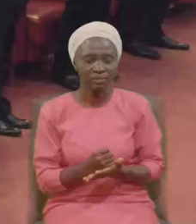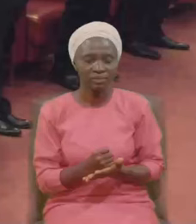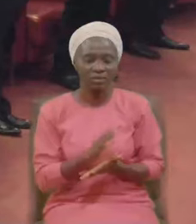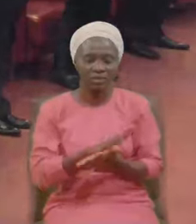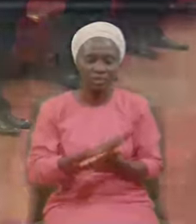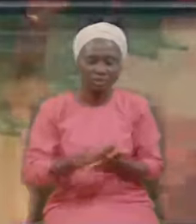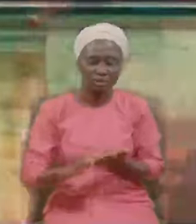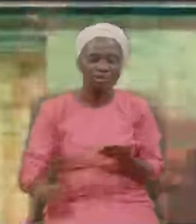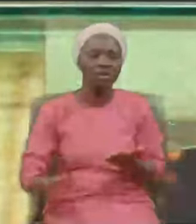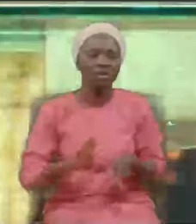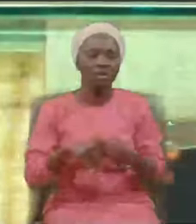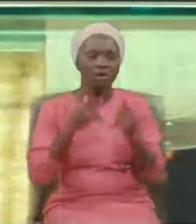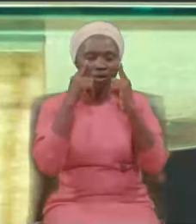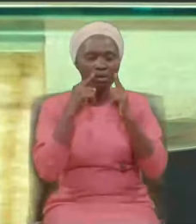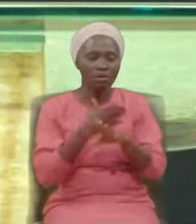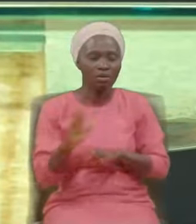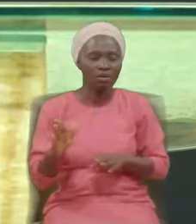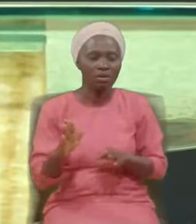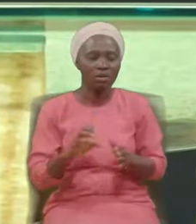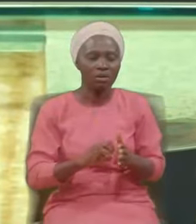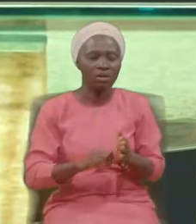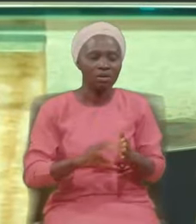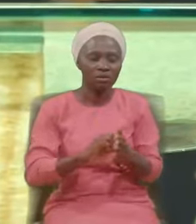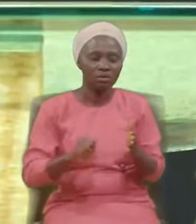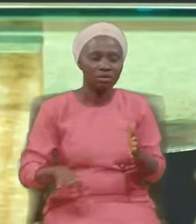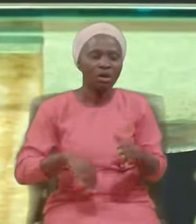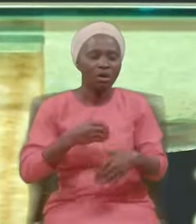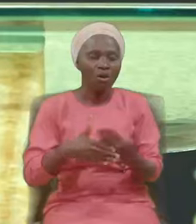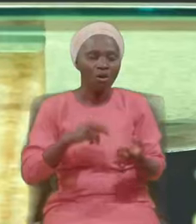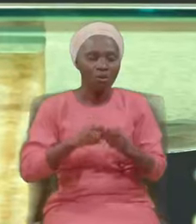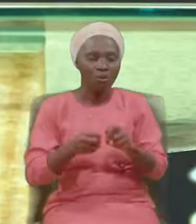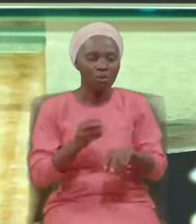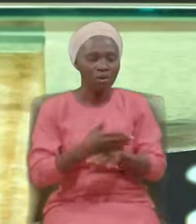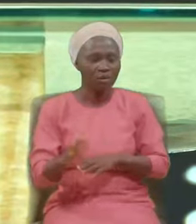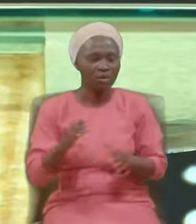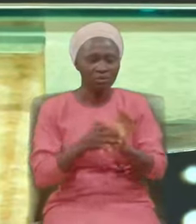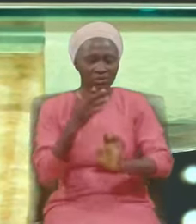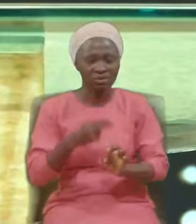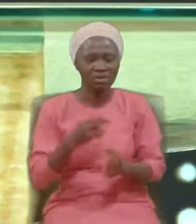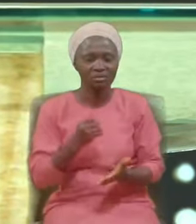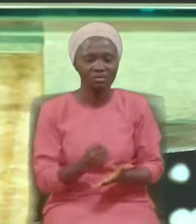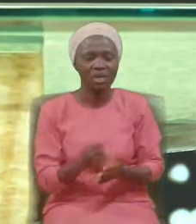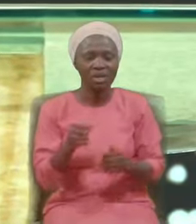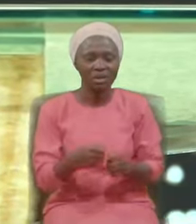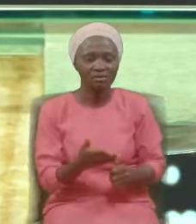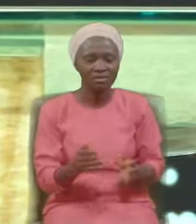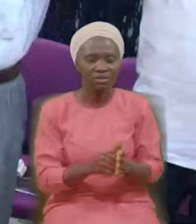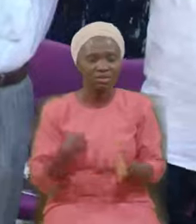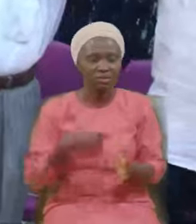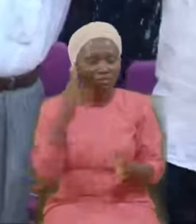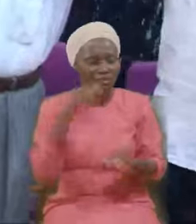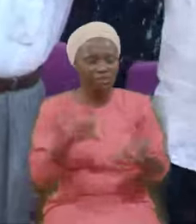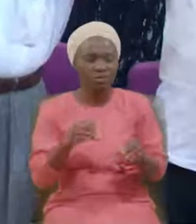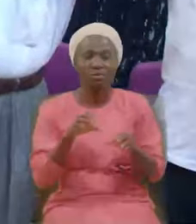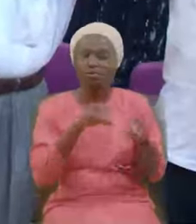Essuie toutes les larmes. Ôte tous les problèmes. Tout ce que nous avons entendu que tu